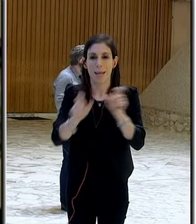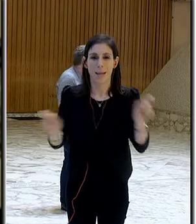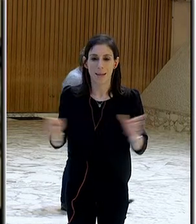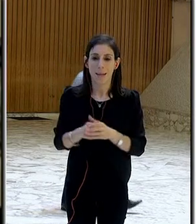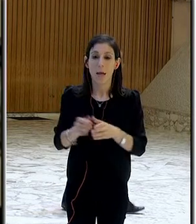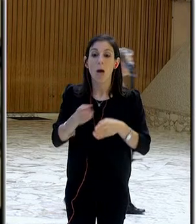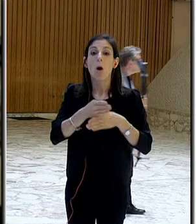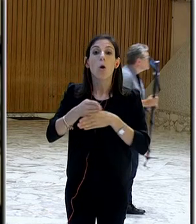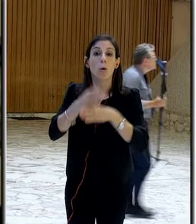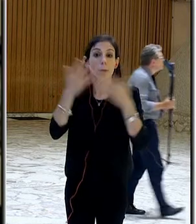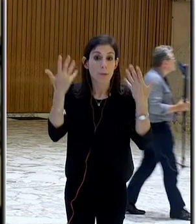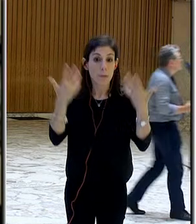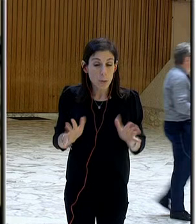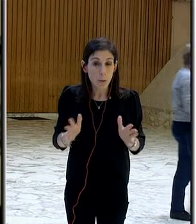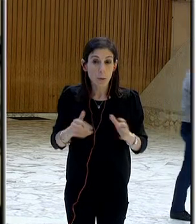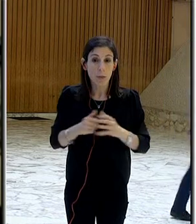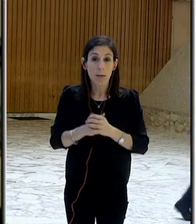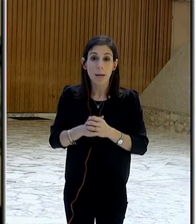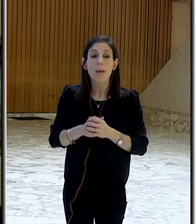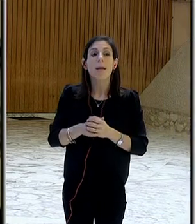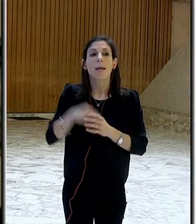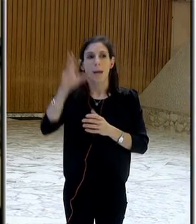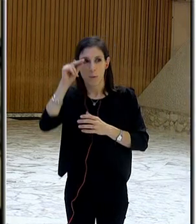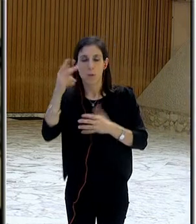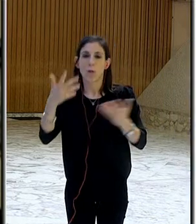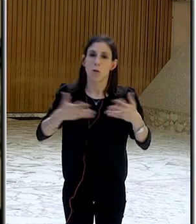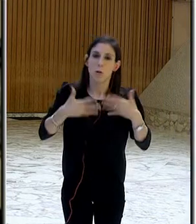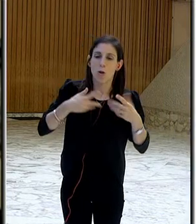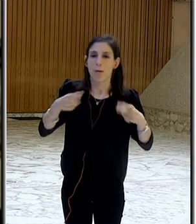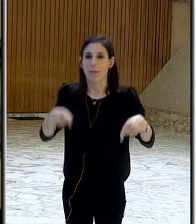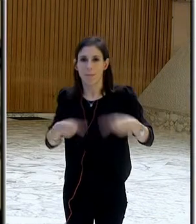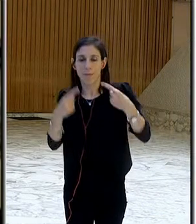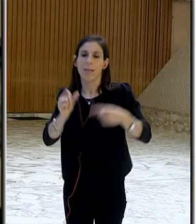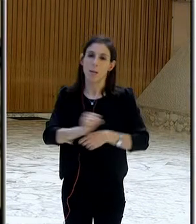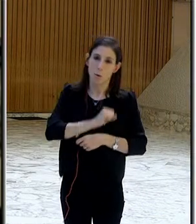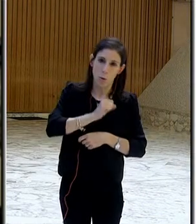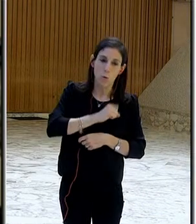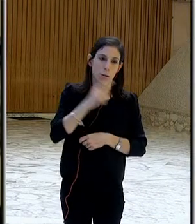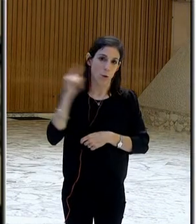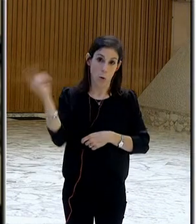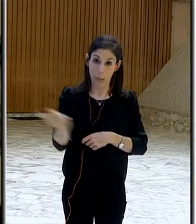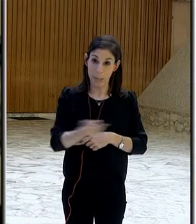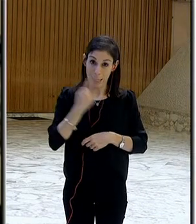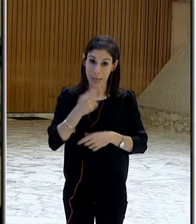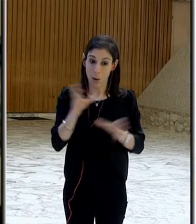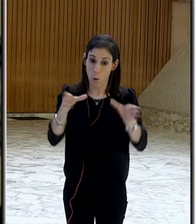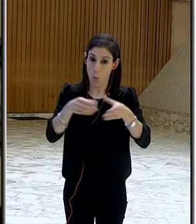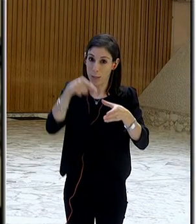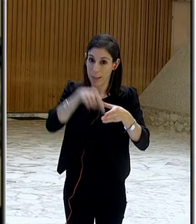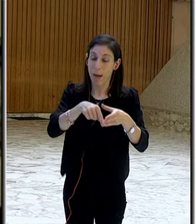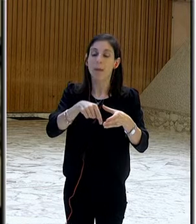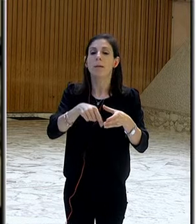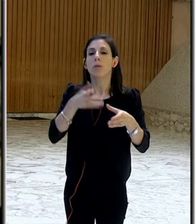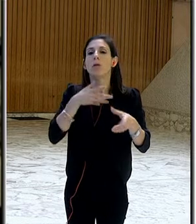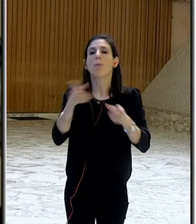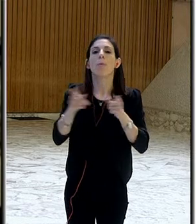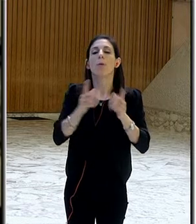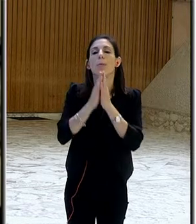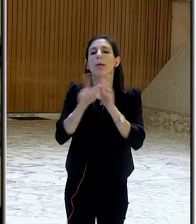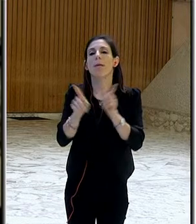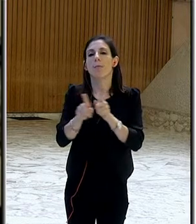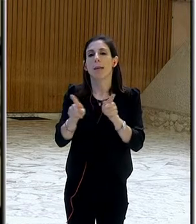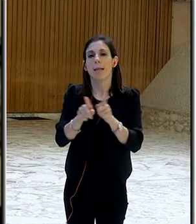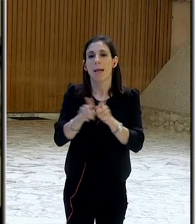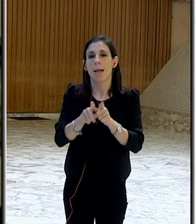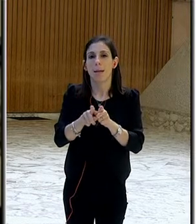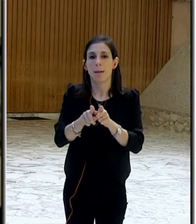et connaissant les joies, défis et douleurs des uns et des autres, vient le moment de la prière des frères, une prière qui ne se limite pas